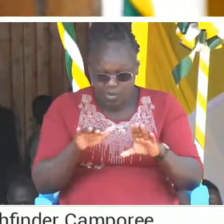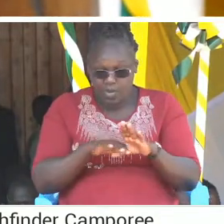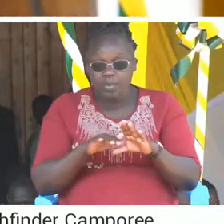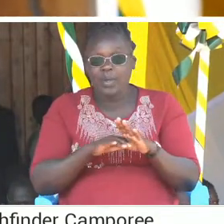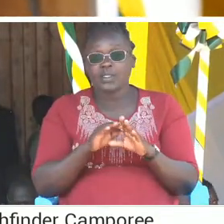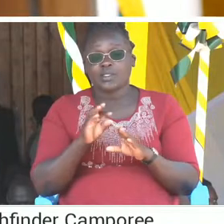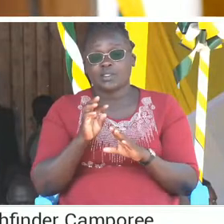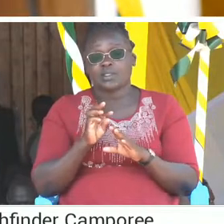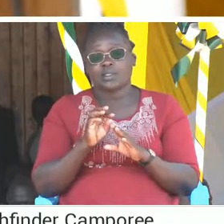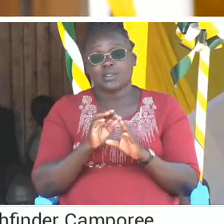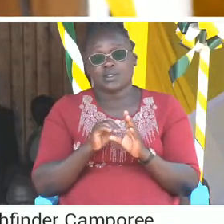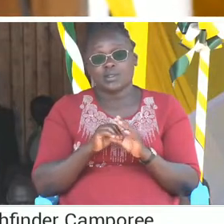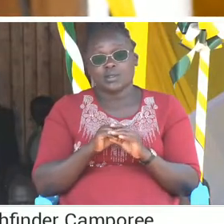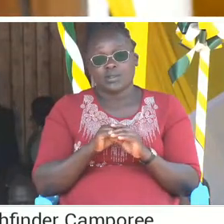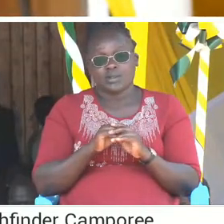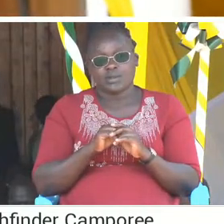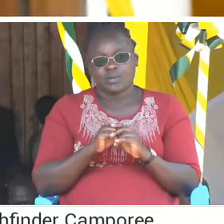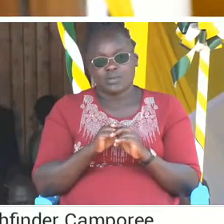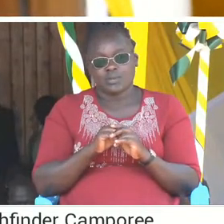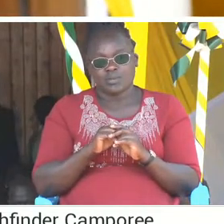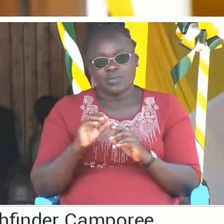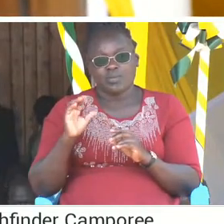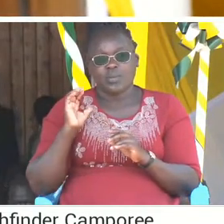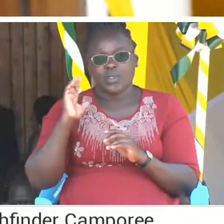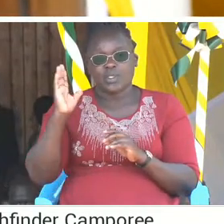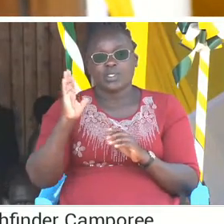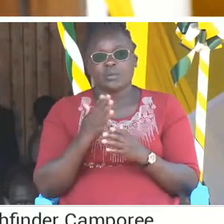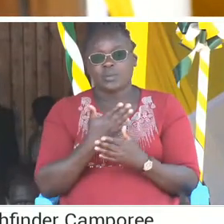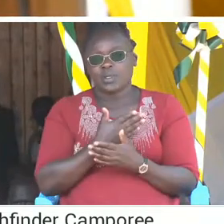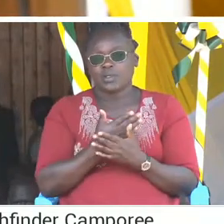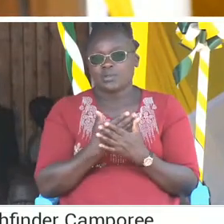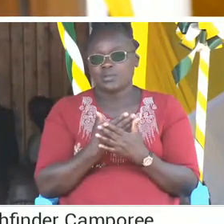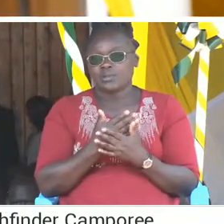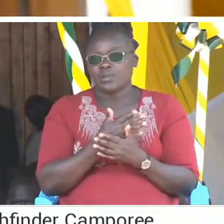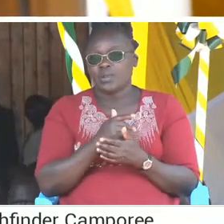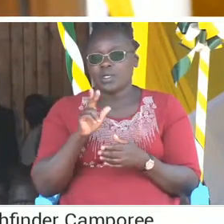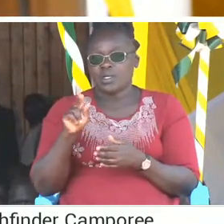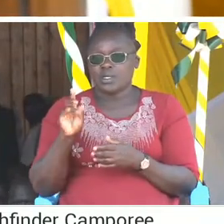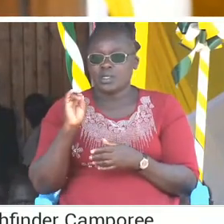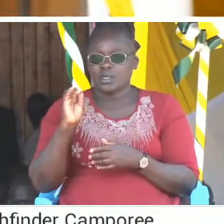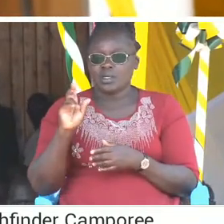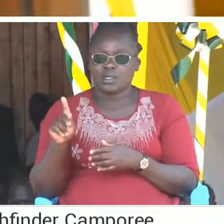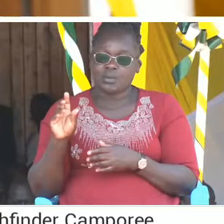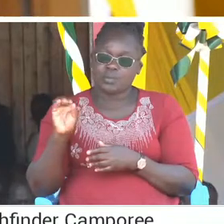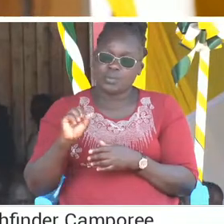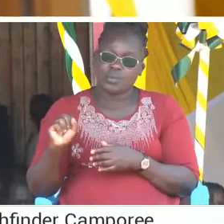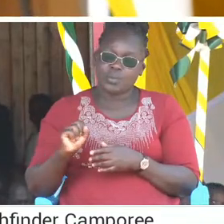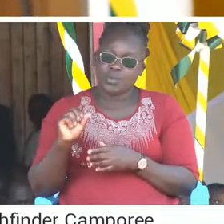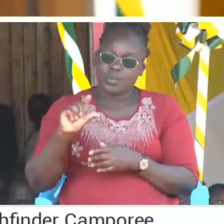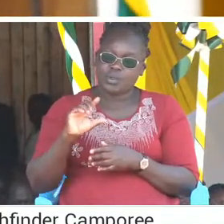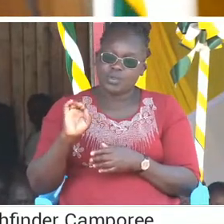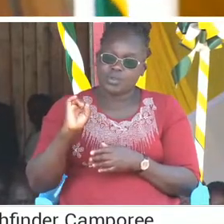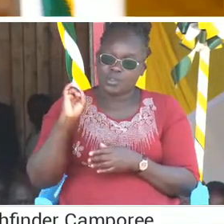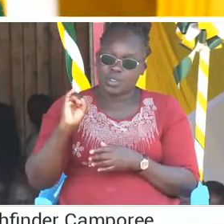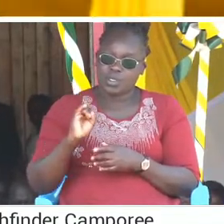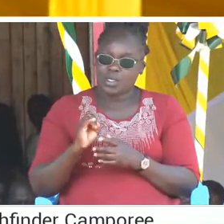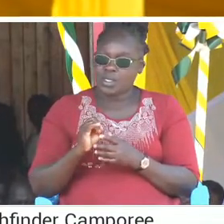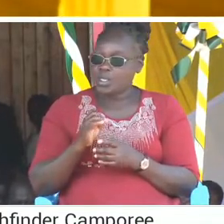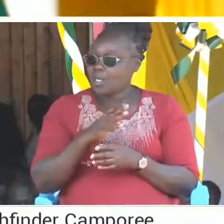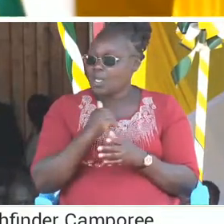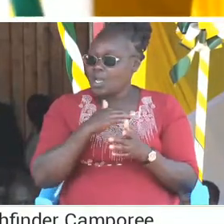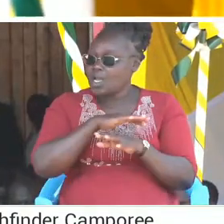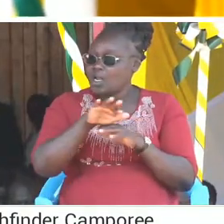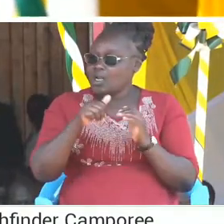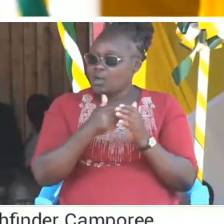Assembly, Mheshimiwa Laldim ambaye ni chairman wetu, Mheshimiwa Kipkosgei kutoka pale Lelmokwa, na viongozi wote ambao wamefika